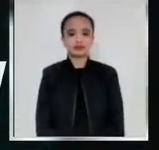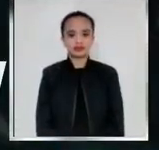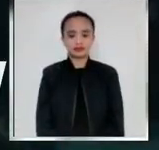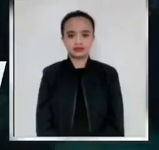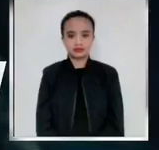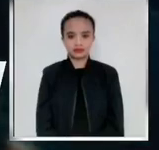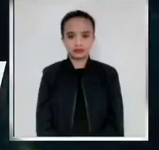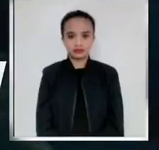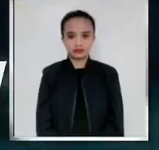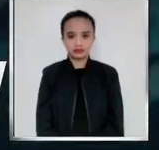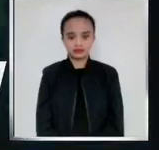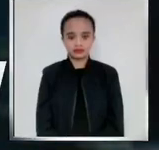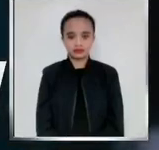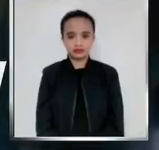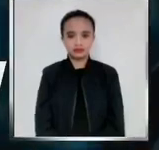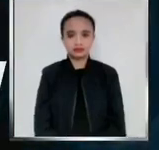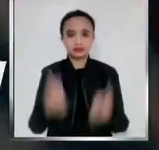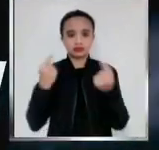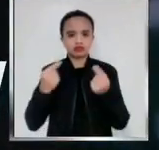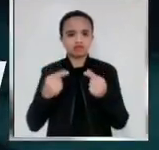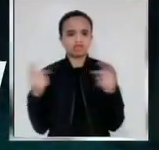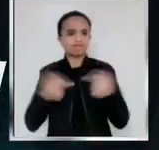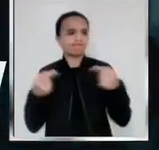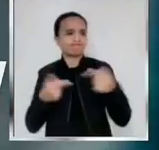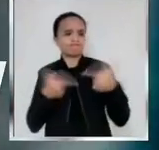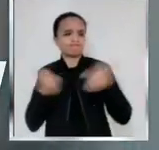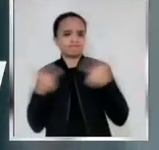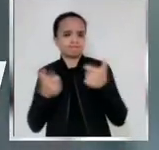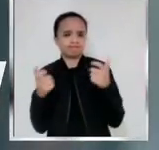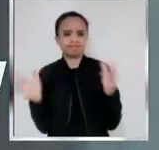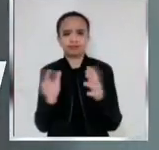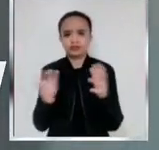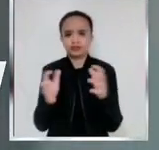at pakikipagbakbakan.